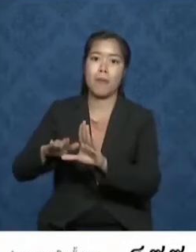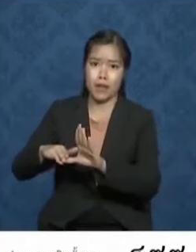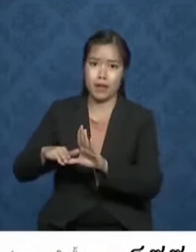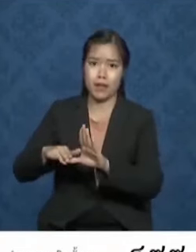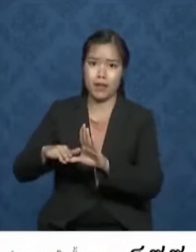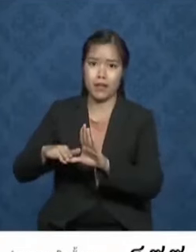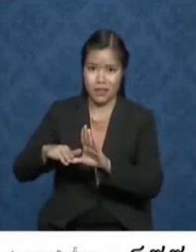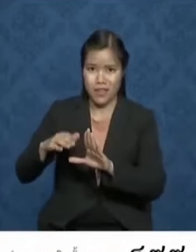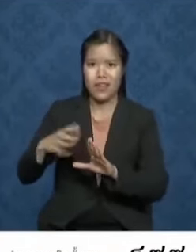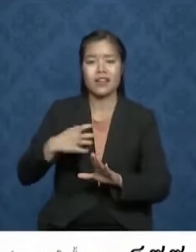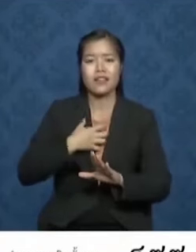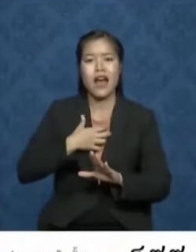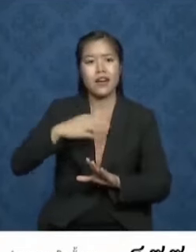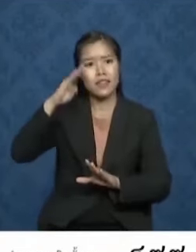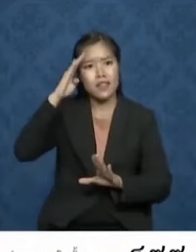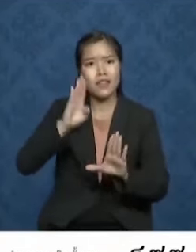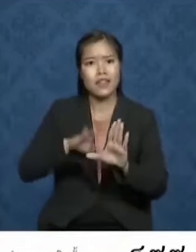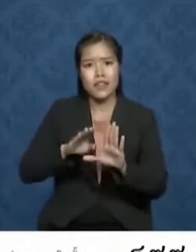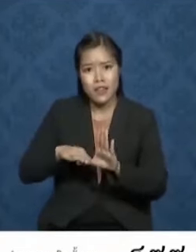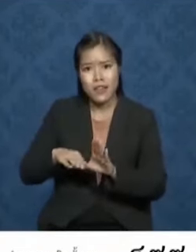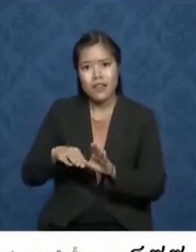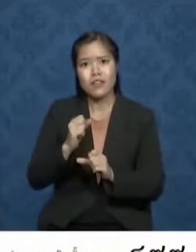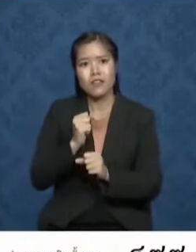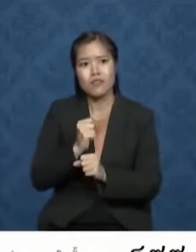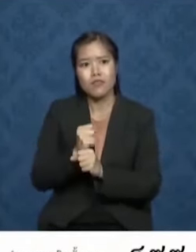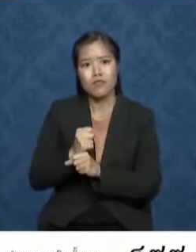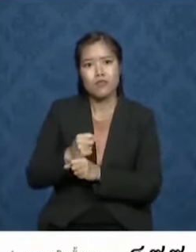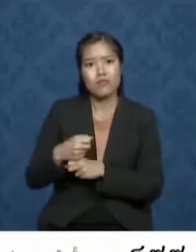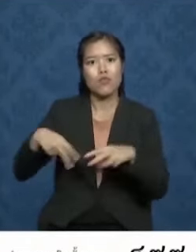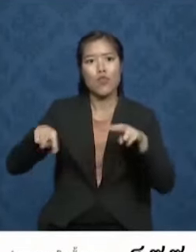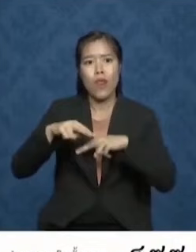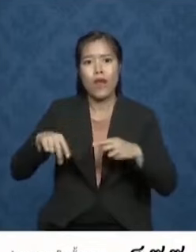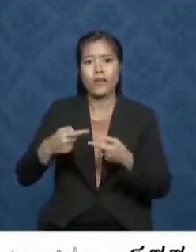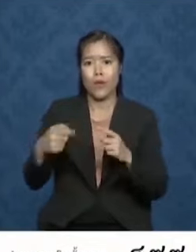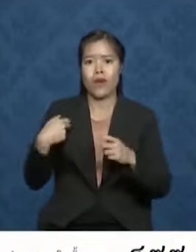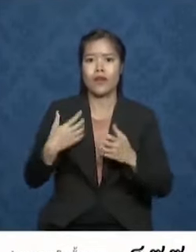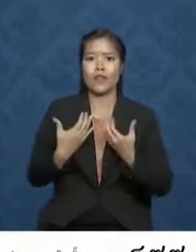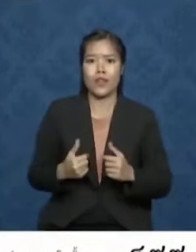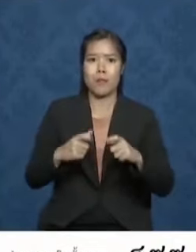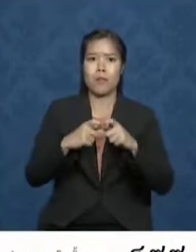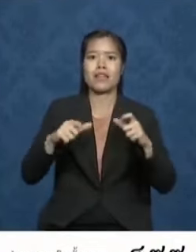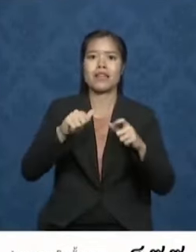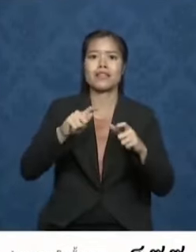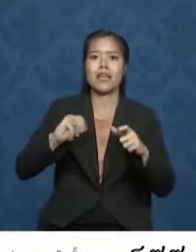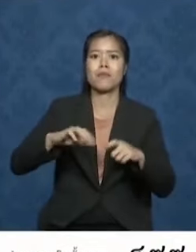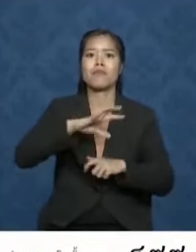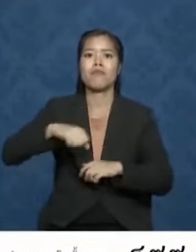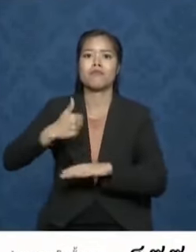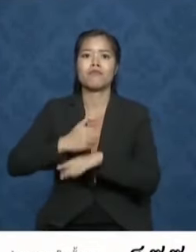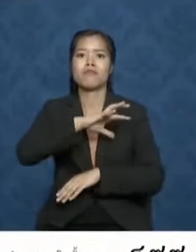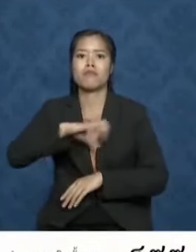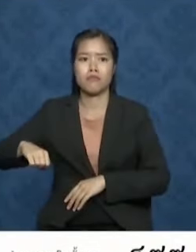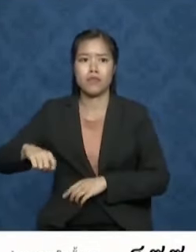เขาอยากจะเป็นทหารที่ไปยึดสมรภูมิแต่ตอนนี้เขาถูกยึดบัตร ATMครับมีการสอบสวนข้อเท็จจริงในกมททหารที่